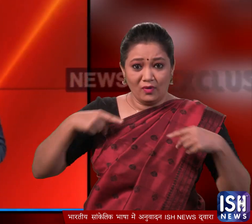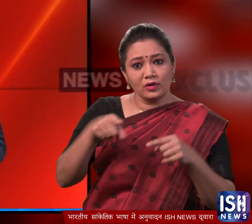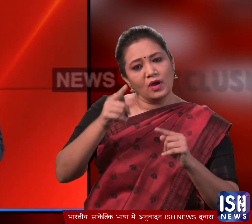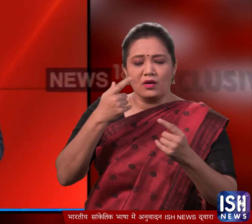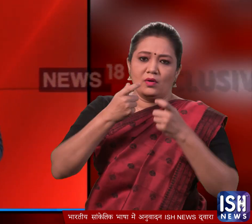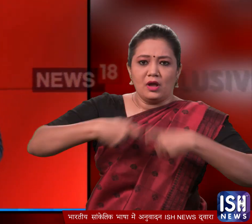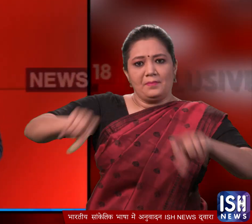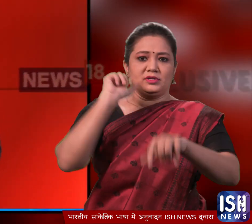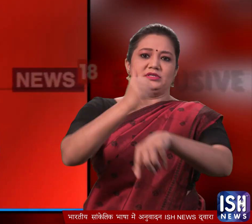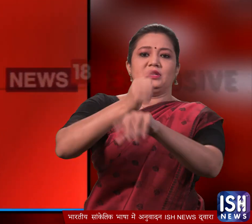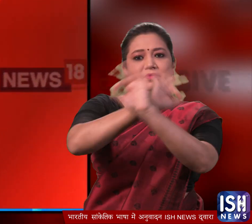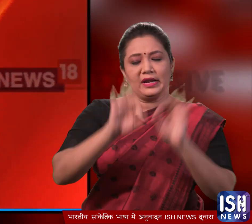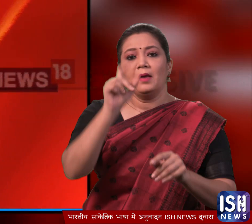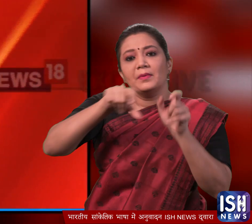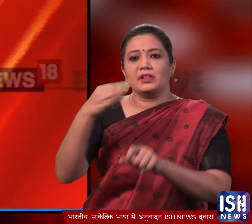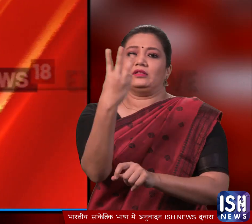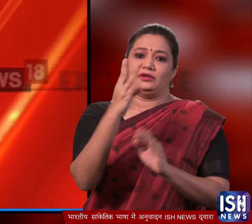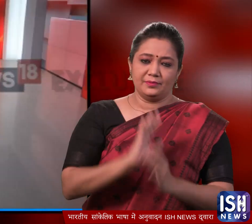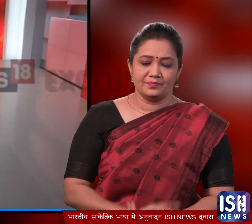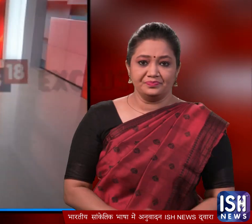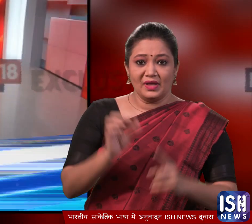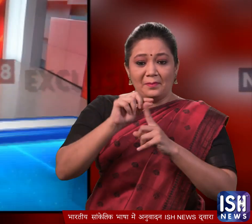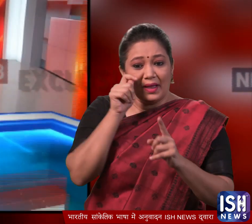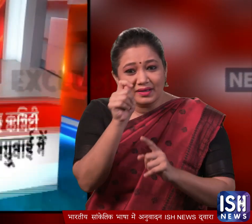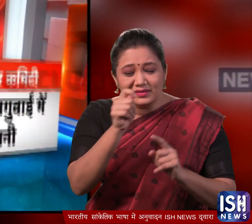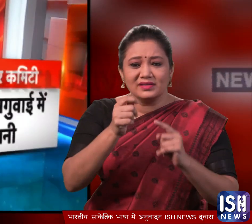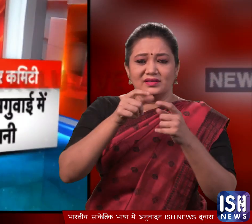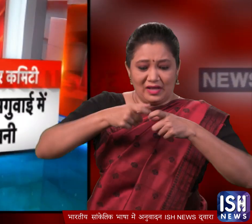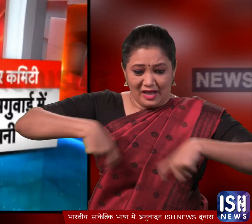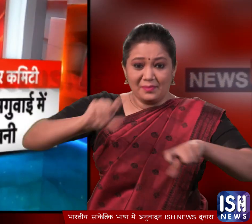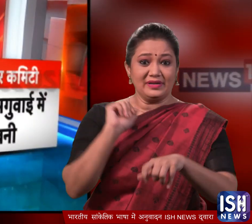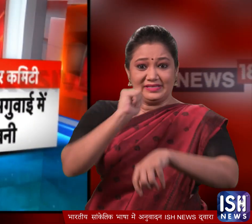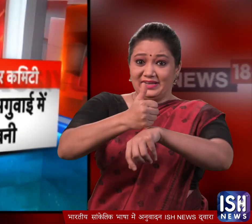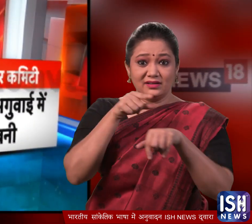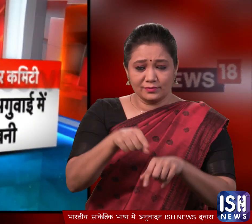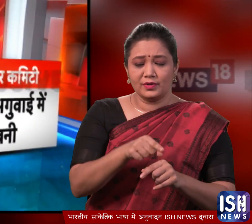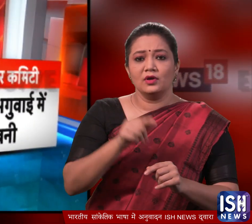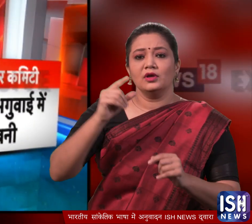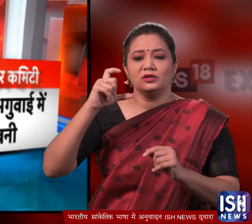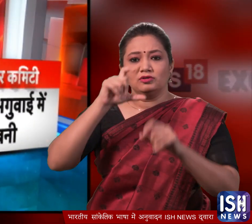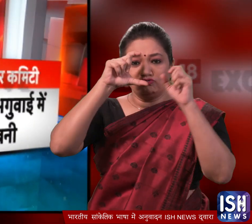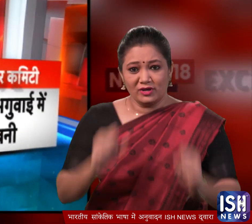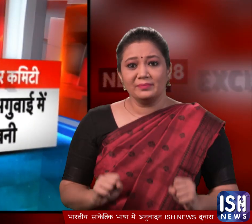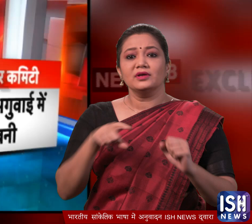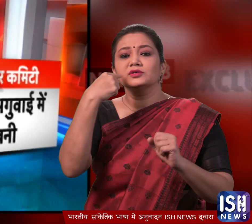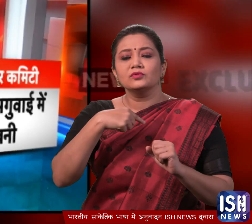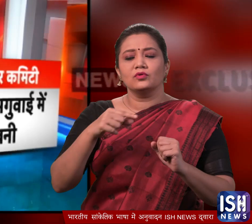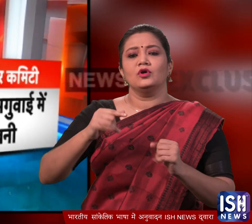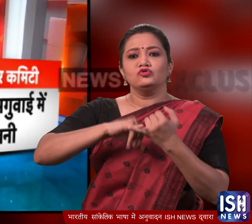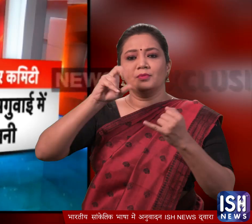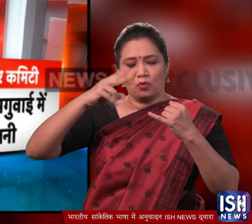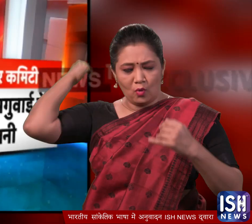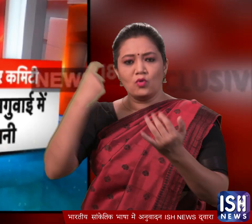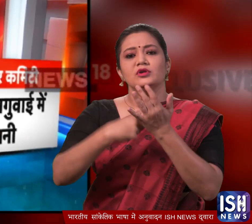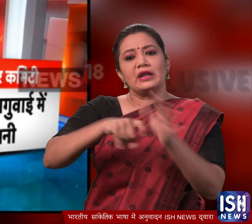3 सदस्यों की कमेटी बनाई। न्यूज़ 18 के एहतशाम खान की रिपोर्ट है कि पेगासस जासूसी मामले के लिए जो कमेटी बनी है उसके चेयरमैन सुप्रीम कोर्ट के रिटायर्ड